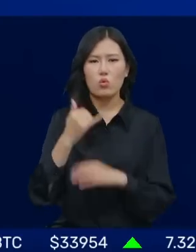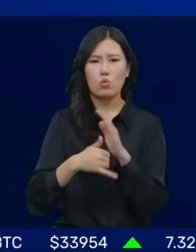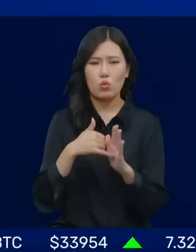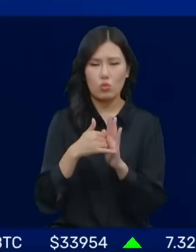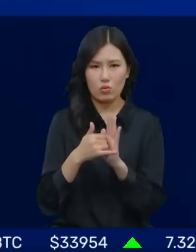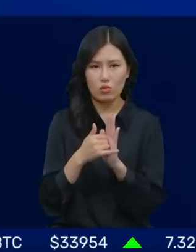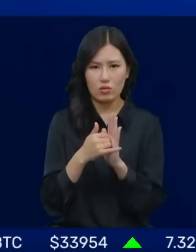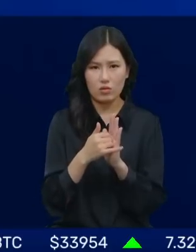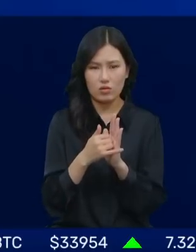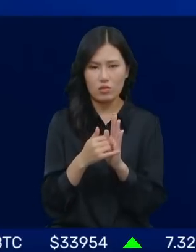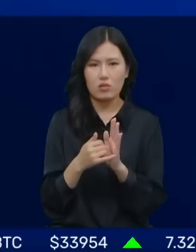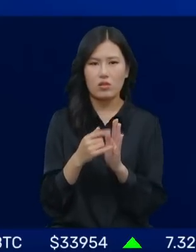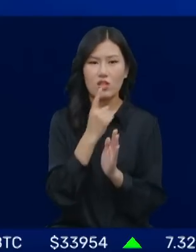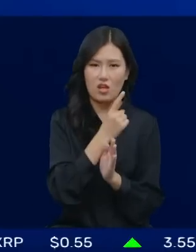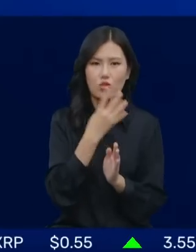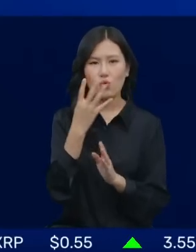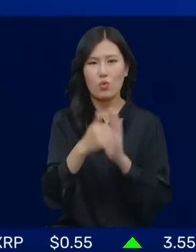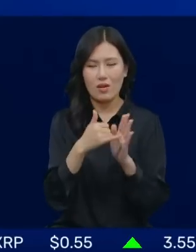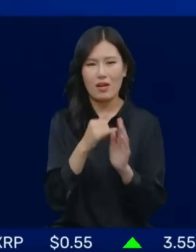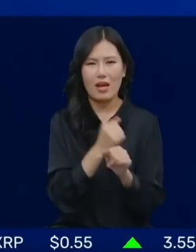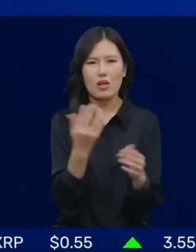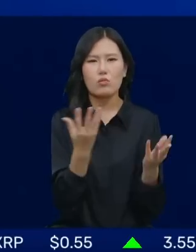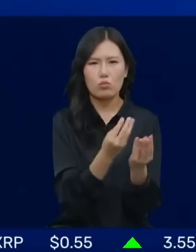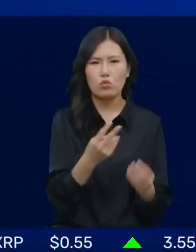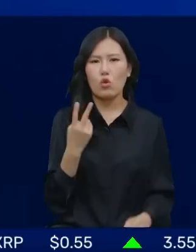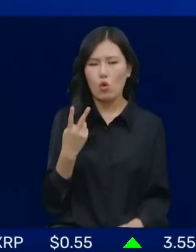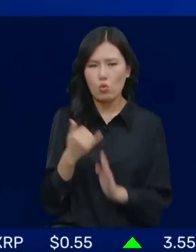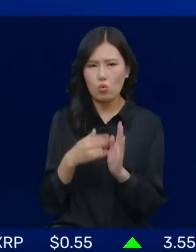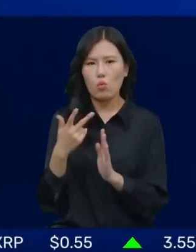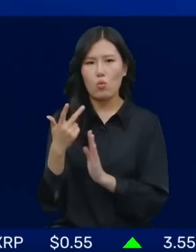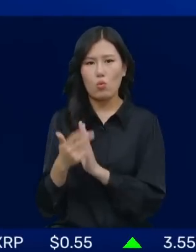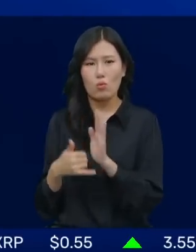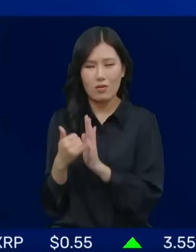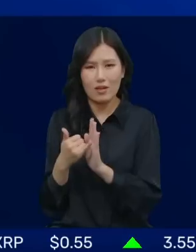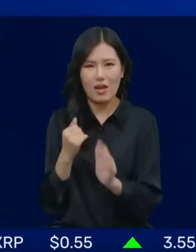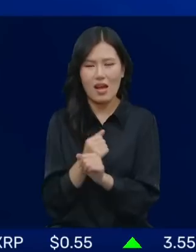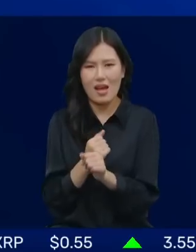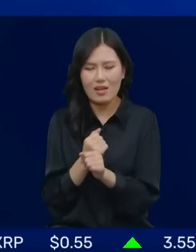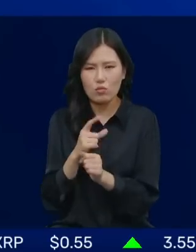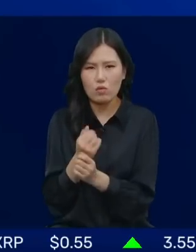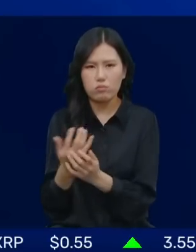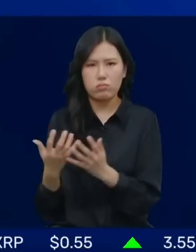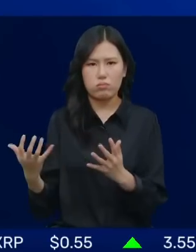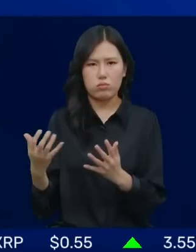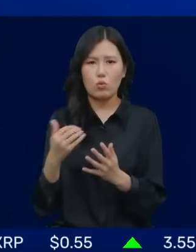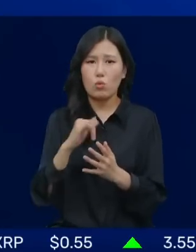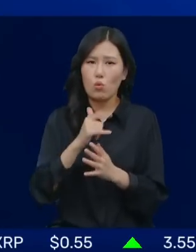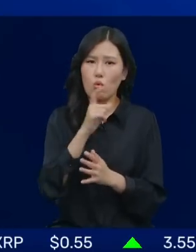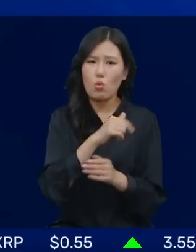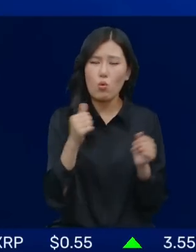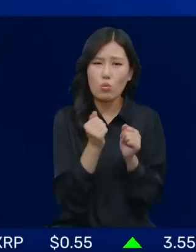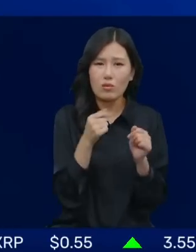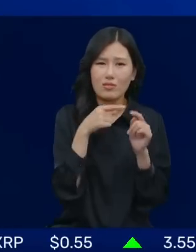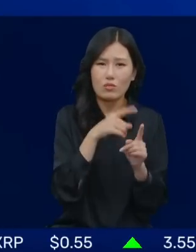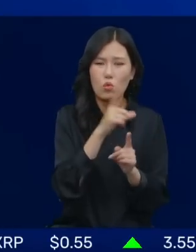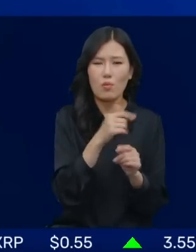за харин эсвэргээр 2 болон 3 дугаар үйлрэлд ажиллах хүчин нэмэгдэж байгаа. За энэ хүйтний үйлрэлд хүмүүсийн бас ажил хийх сонирхол буурч за яг